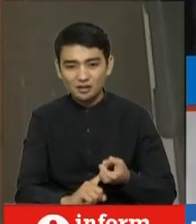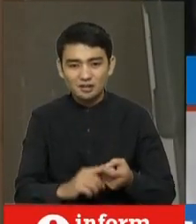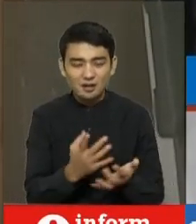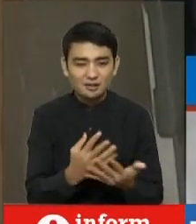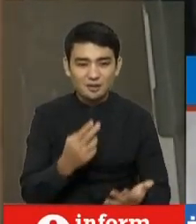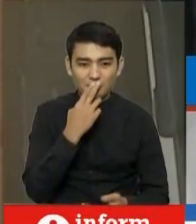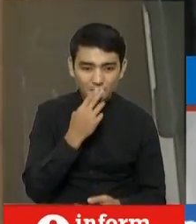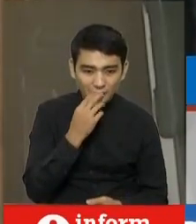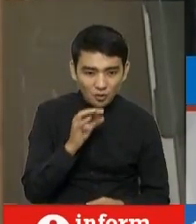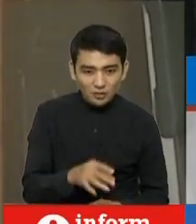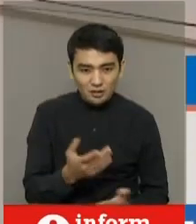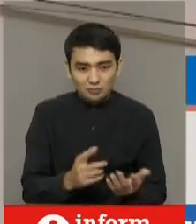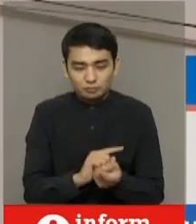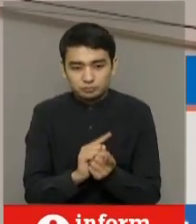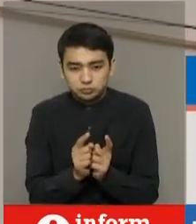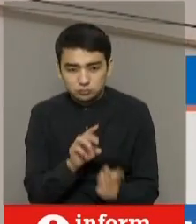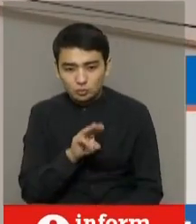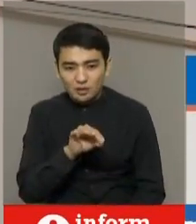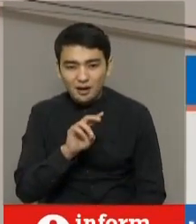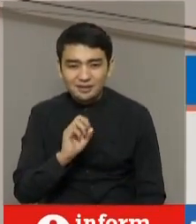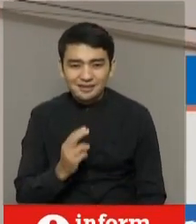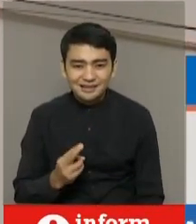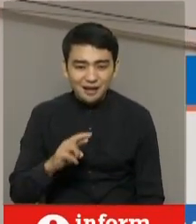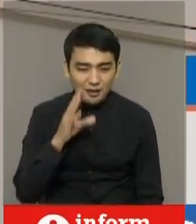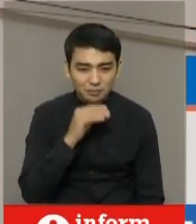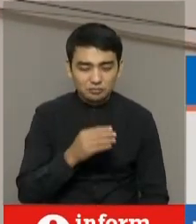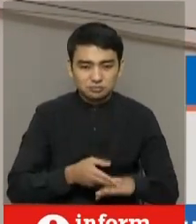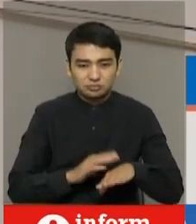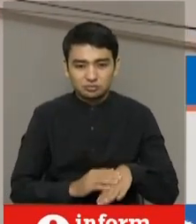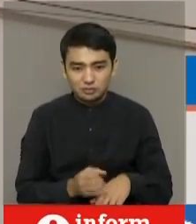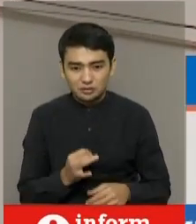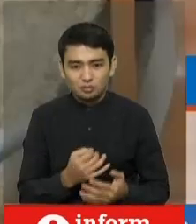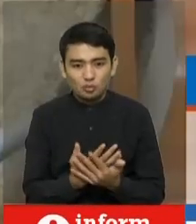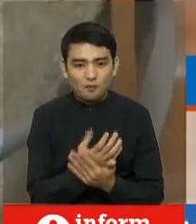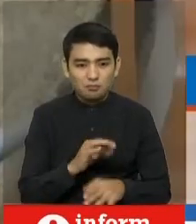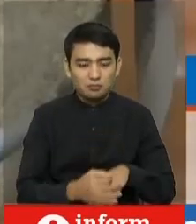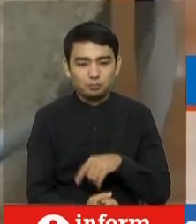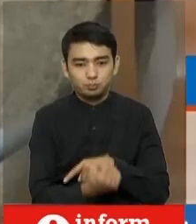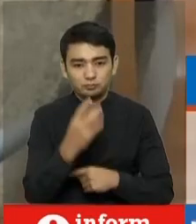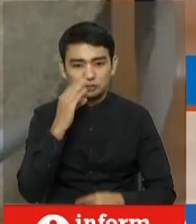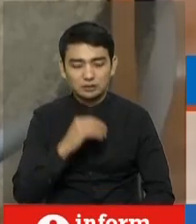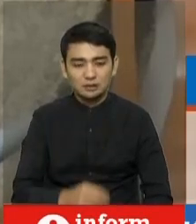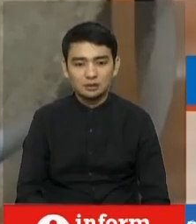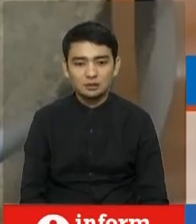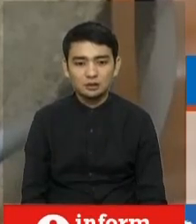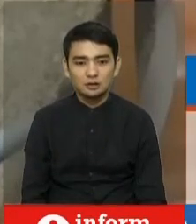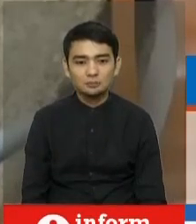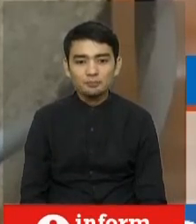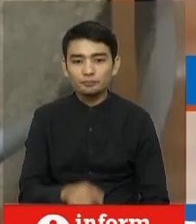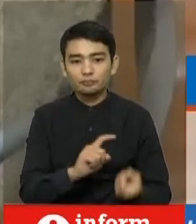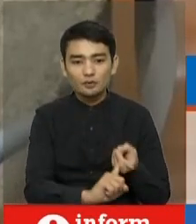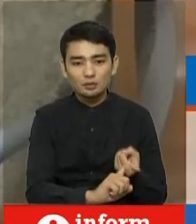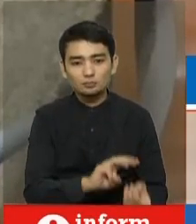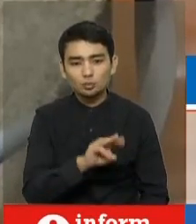простуду, могут подвергаться мутациям, что усложняет борьбу с ними и может привести к новым вспышкам. Можно ли сказать о мутации вируса, то